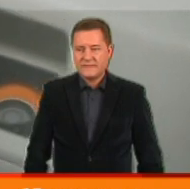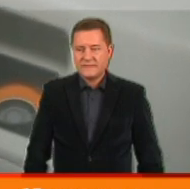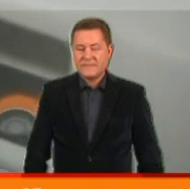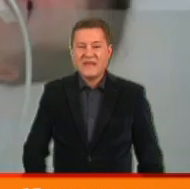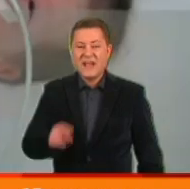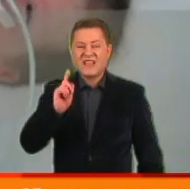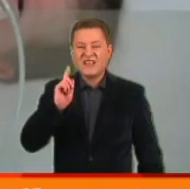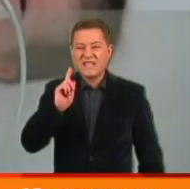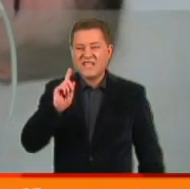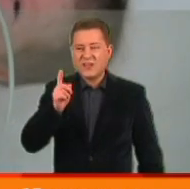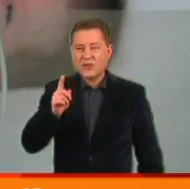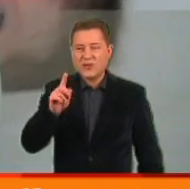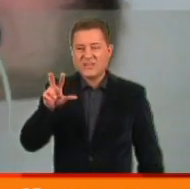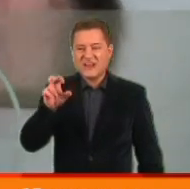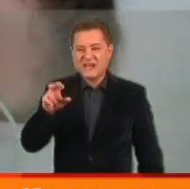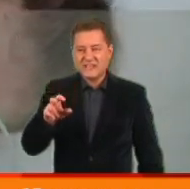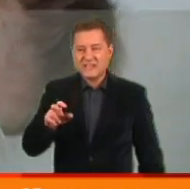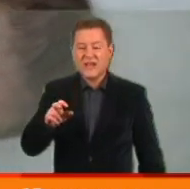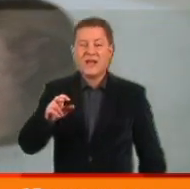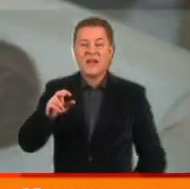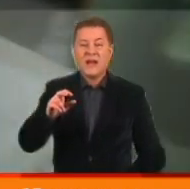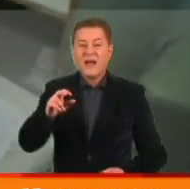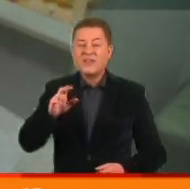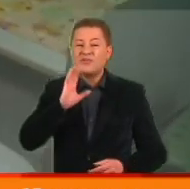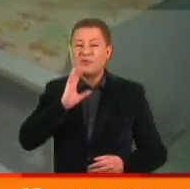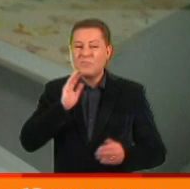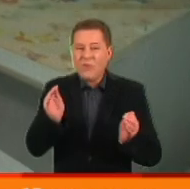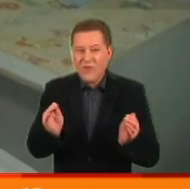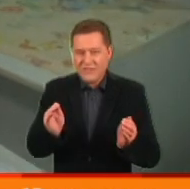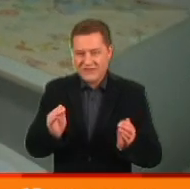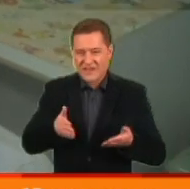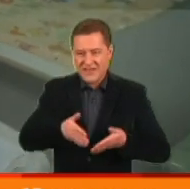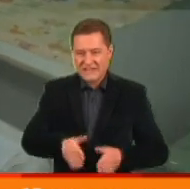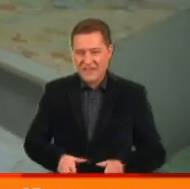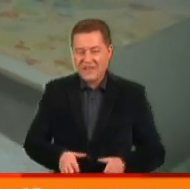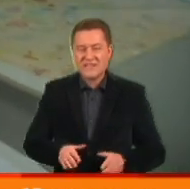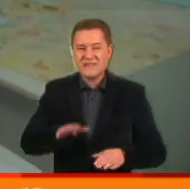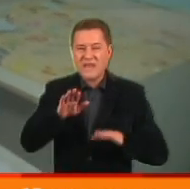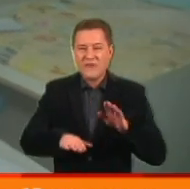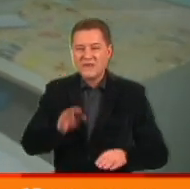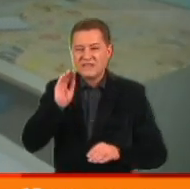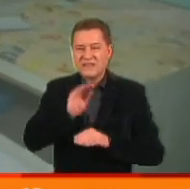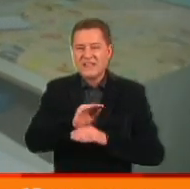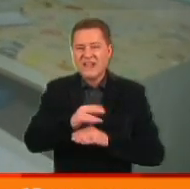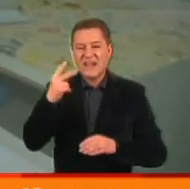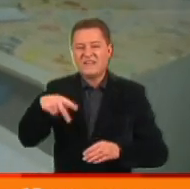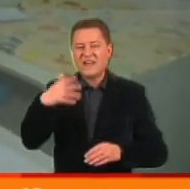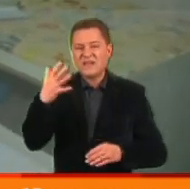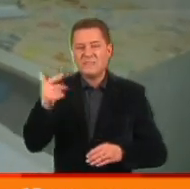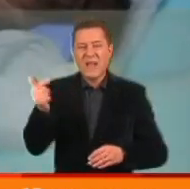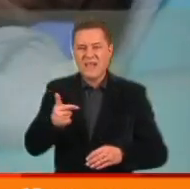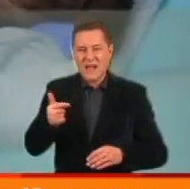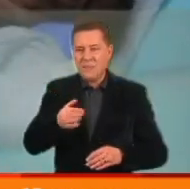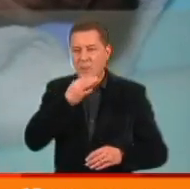Чому 355? Дюймовочка. Уже кілька тижнів, як вона з'явилася на світ, а на вазі додала лише 25 грамів